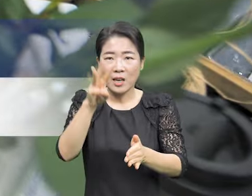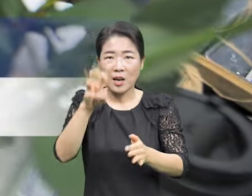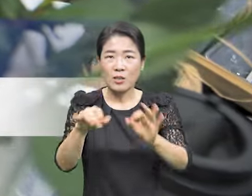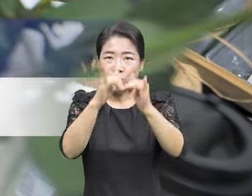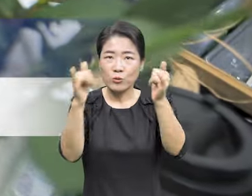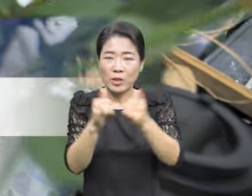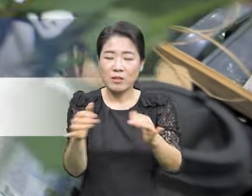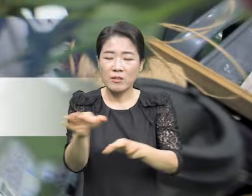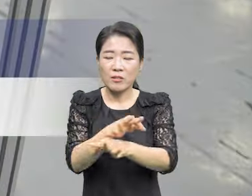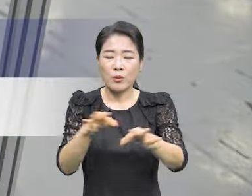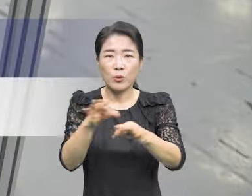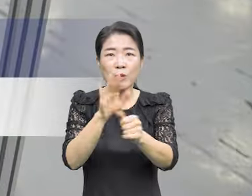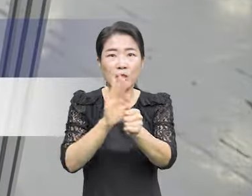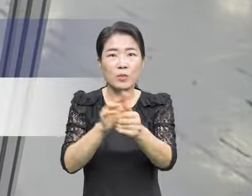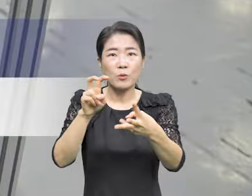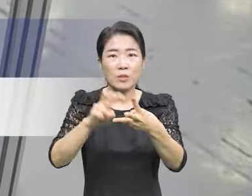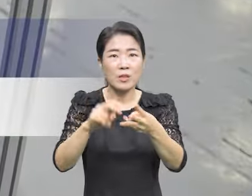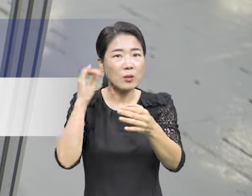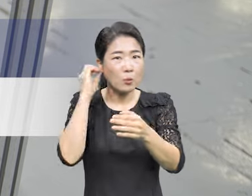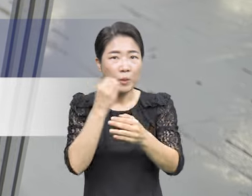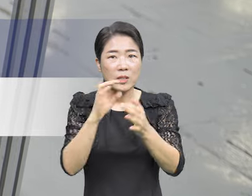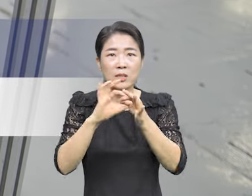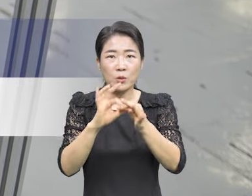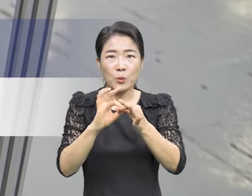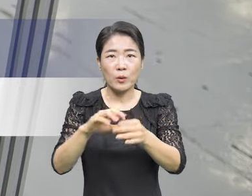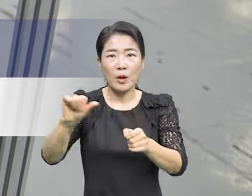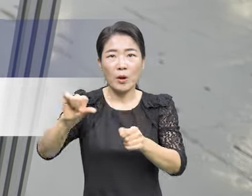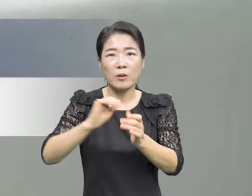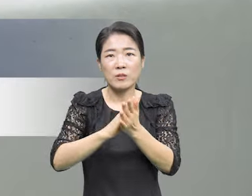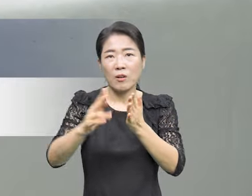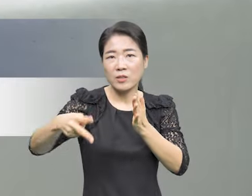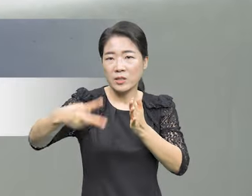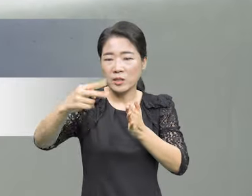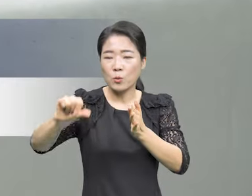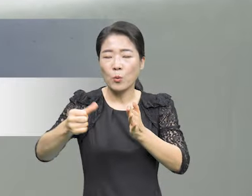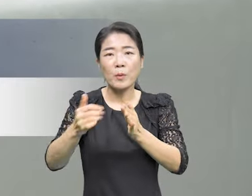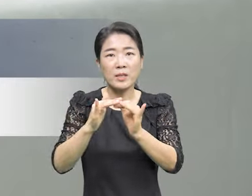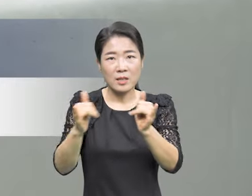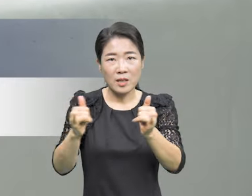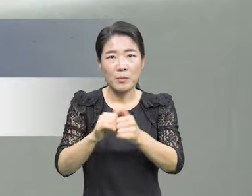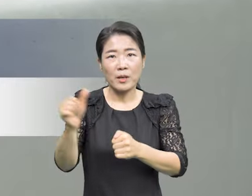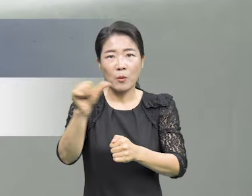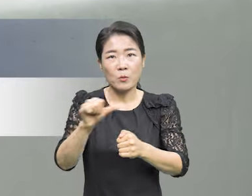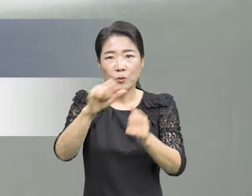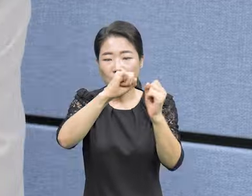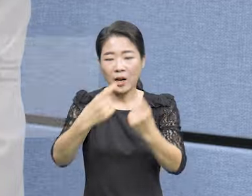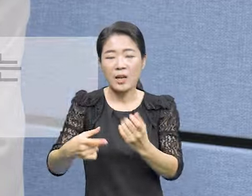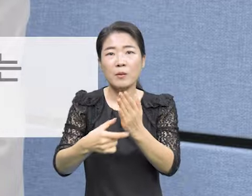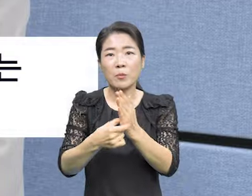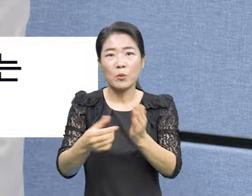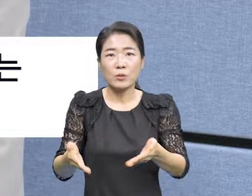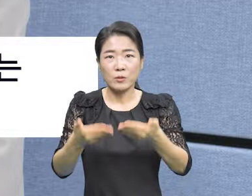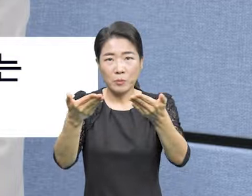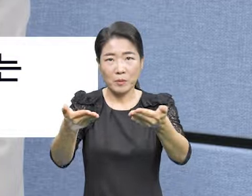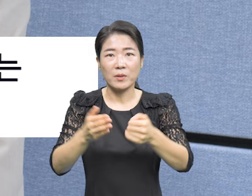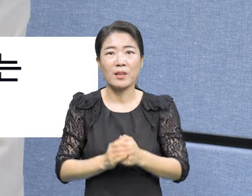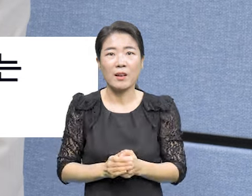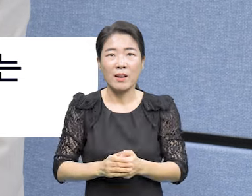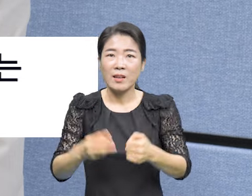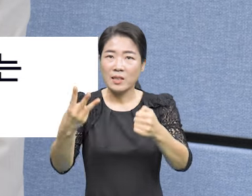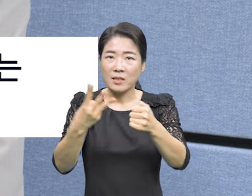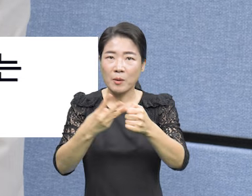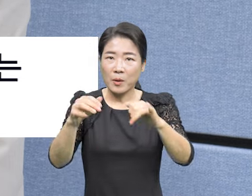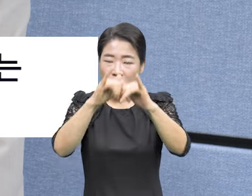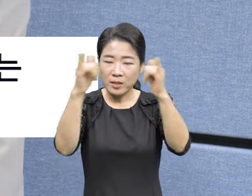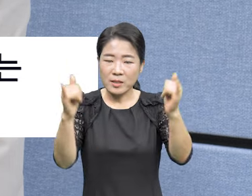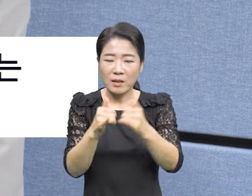사회적 경제 지원센터 누리집을 통해 선착순 500명에게 5,000원 할인 쿠폰을 제공합니다 제 3회 강주